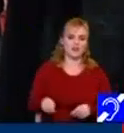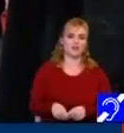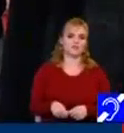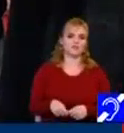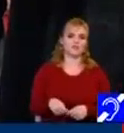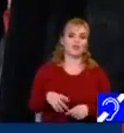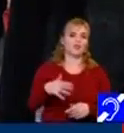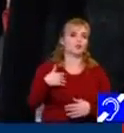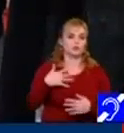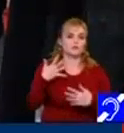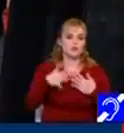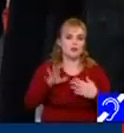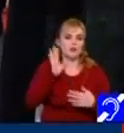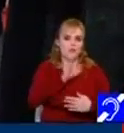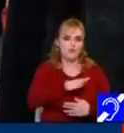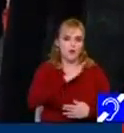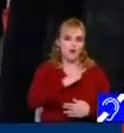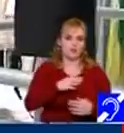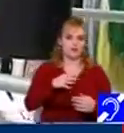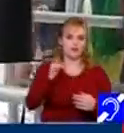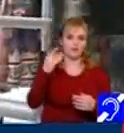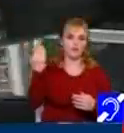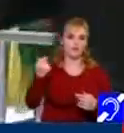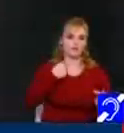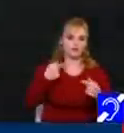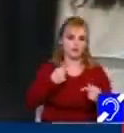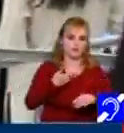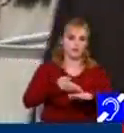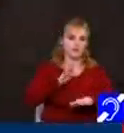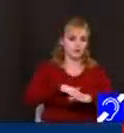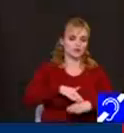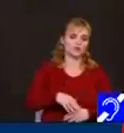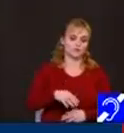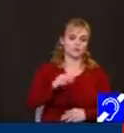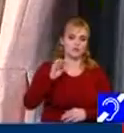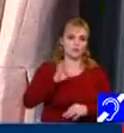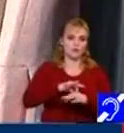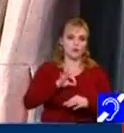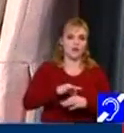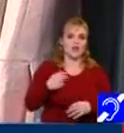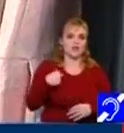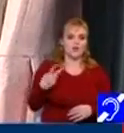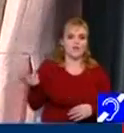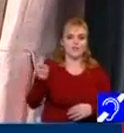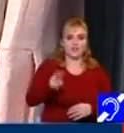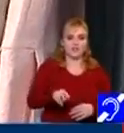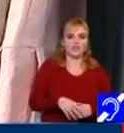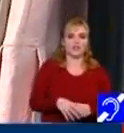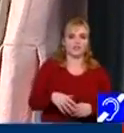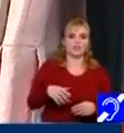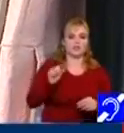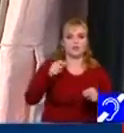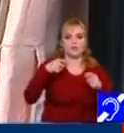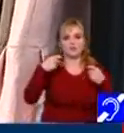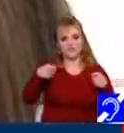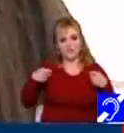că copilul ei suferă de o boală atât de gravă. Cu mare drag am venit aici ca să putem să